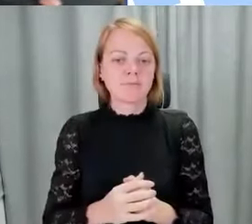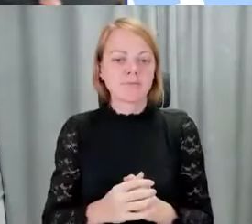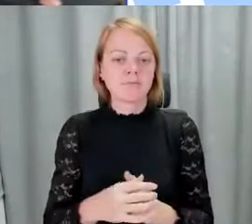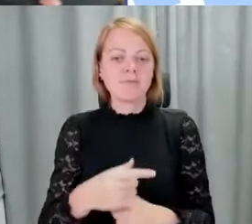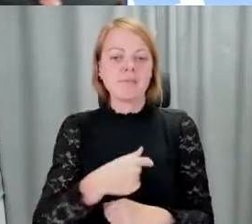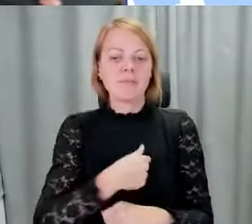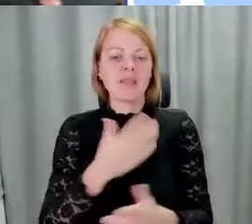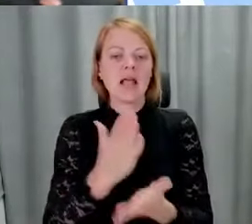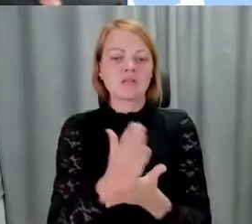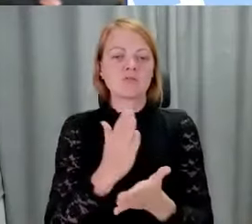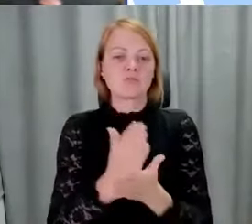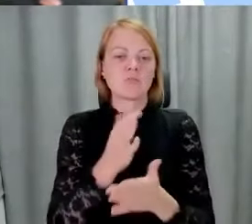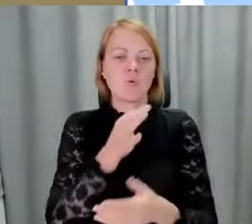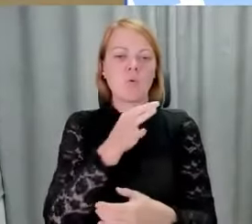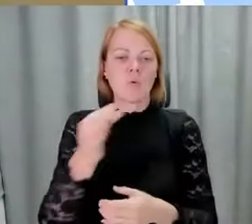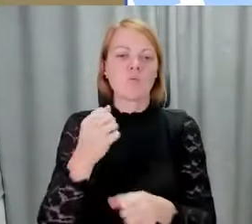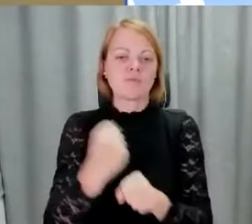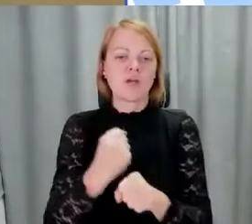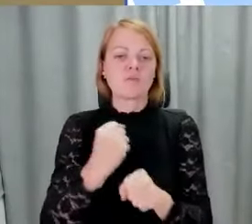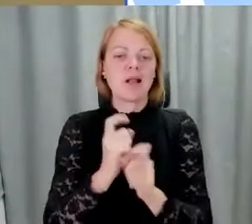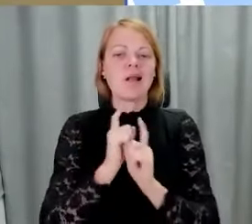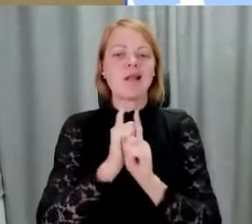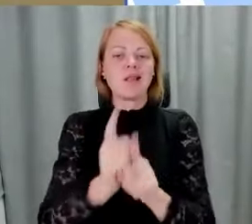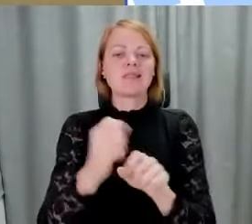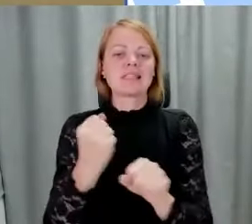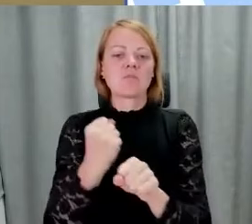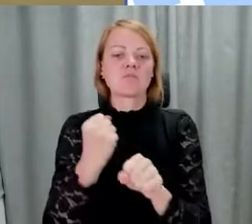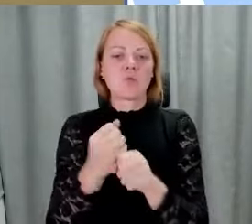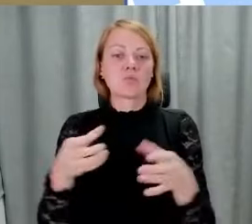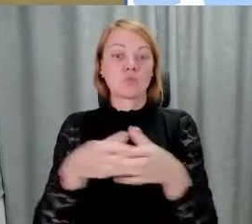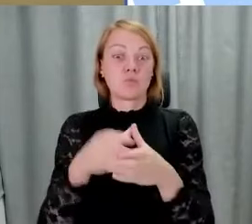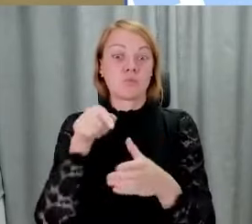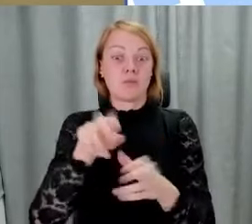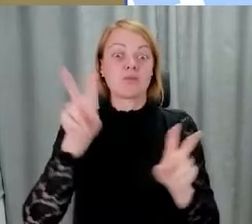darbojies, līdzdarbojies darba grupās tieši par šo te tēmu, un